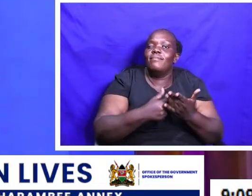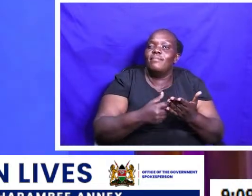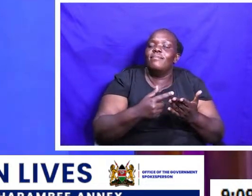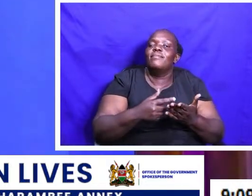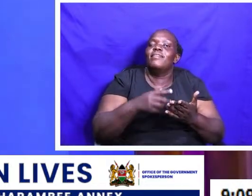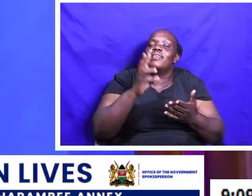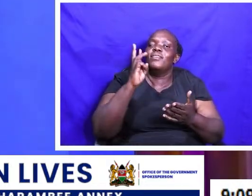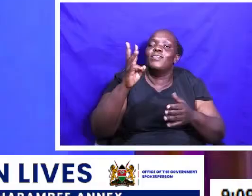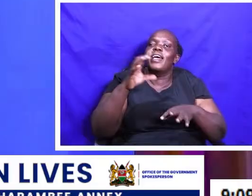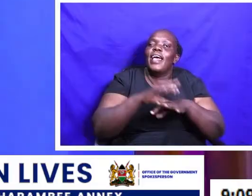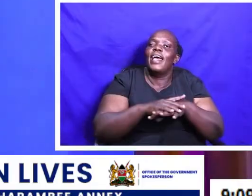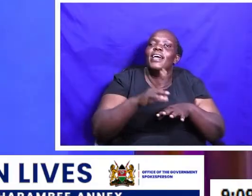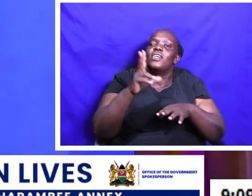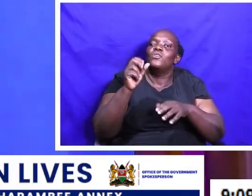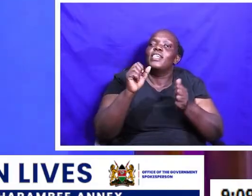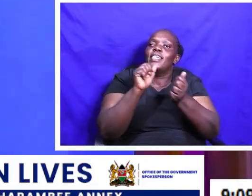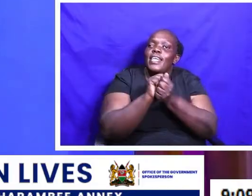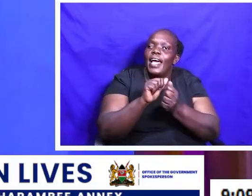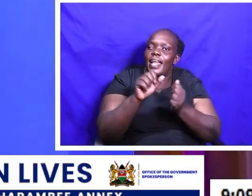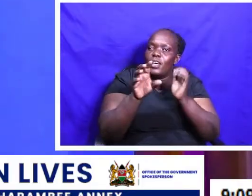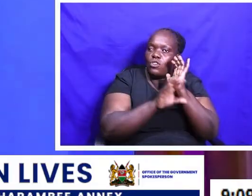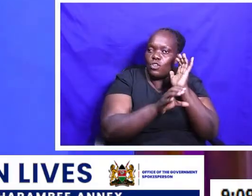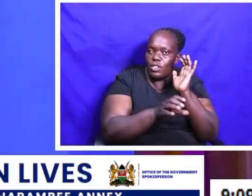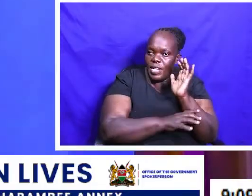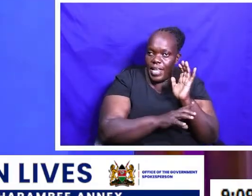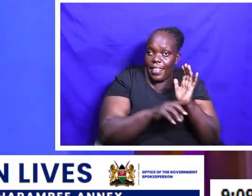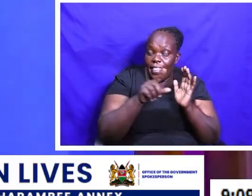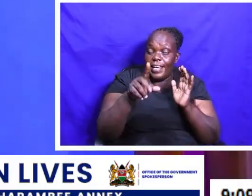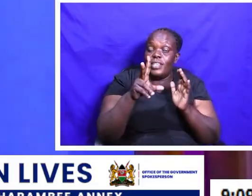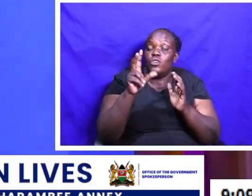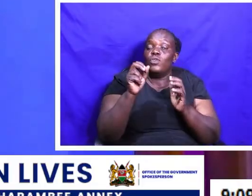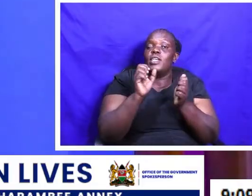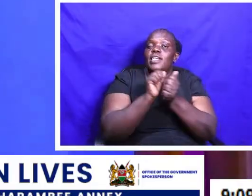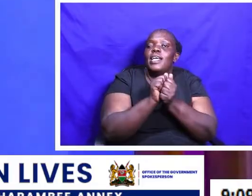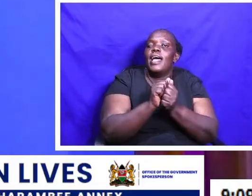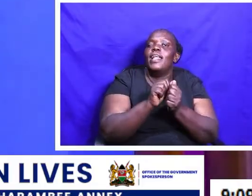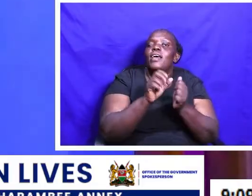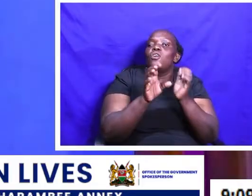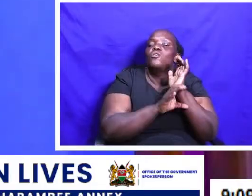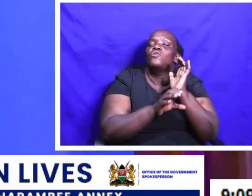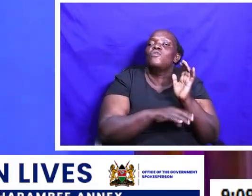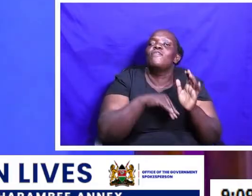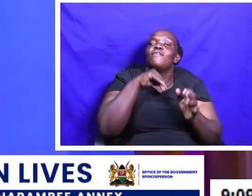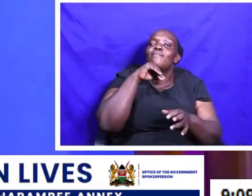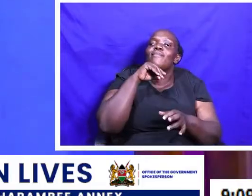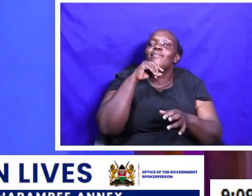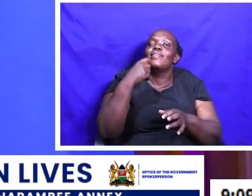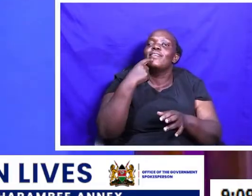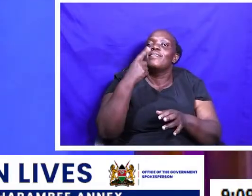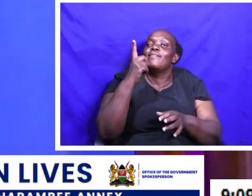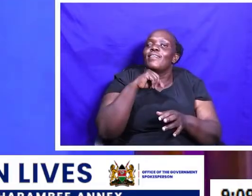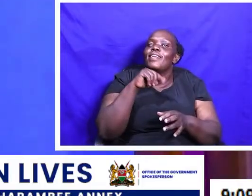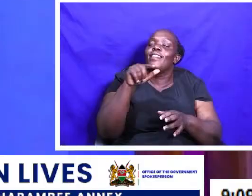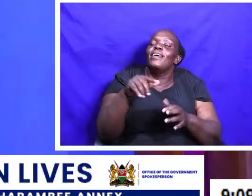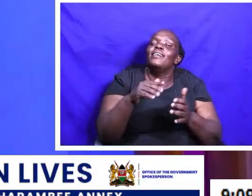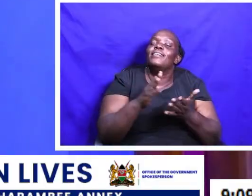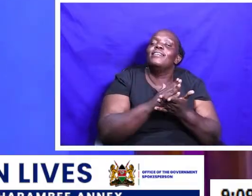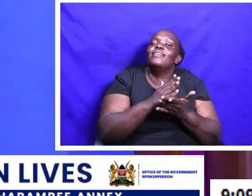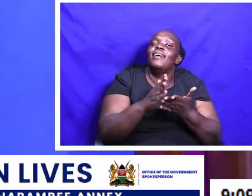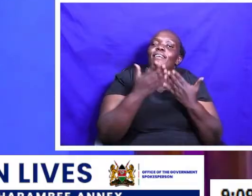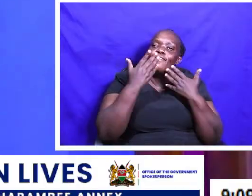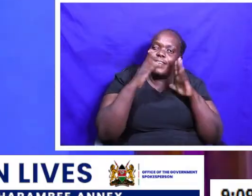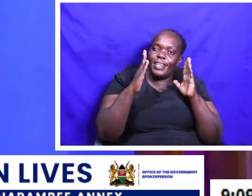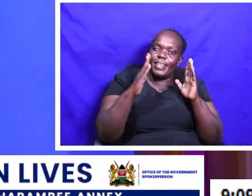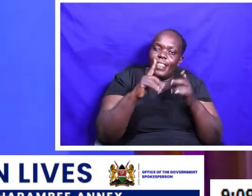liberation, tukafika mpaka tukapata 2010 constitution. Na hii 2020 constitution, hata baba aliniambia hii sasa